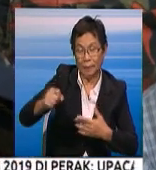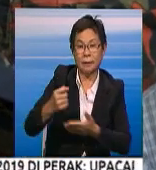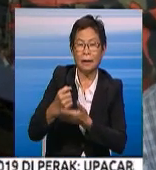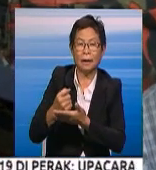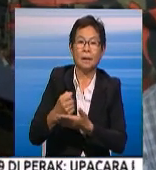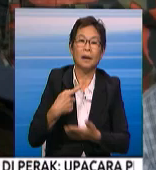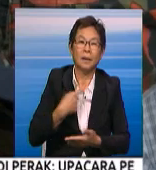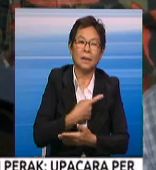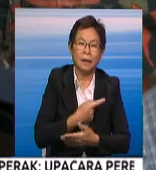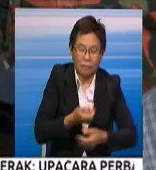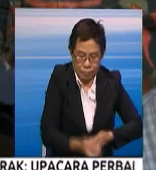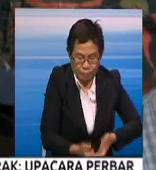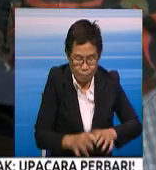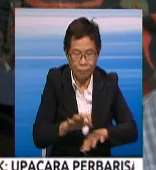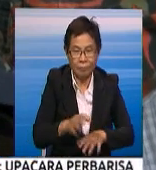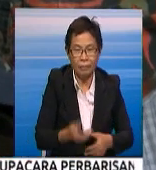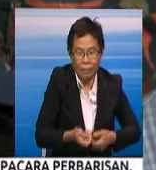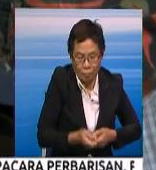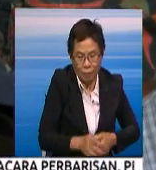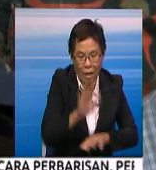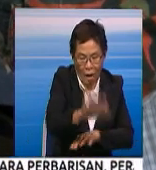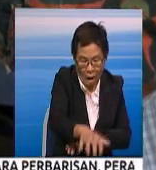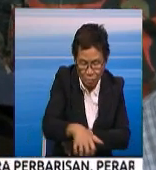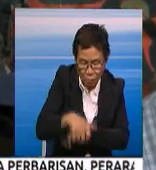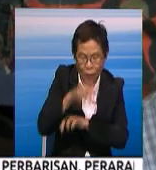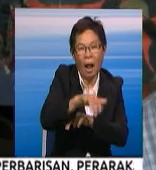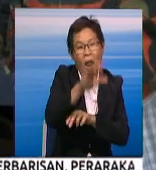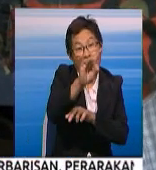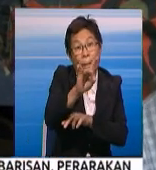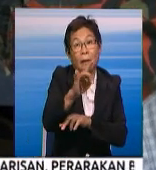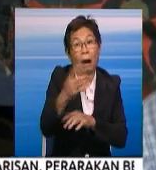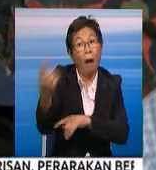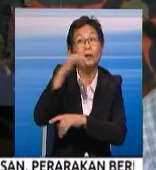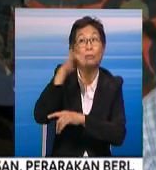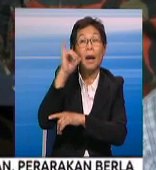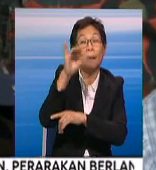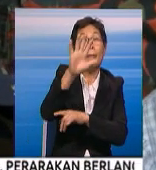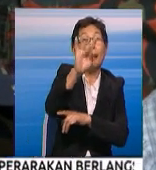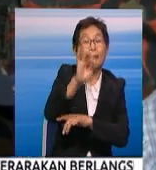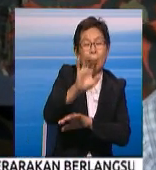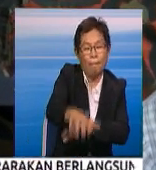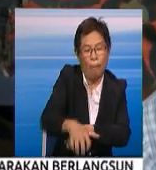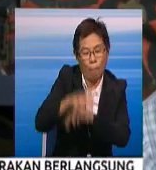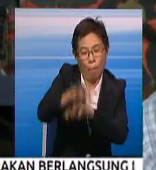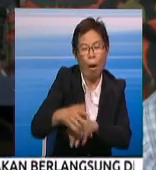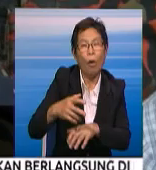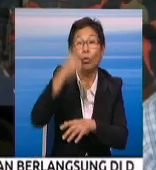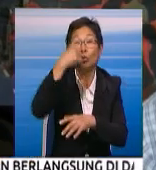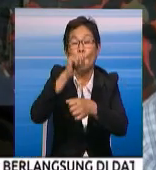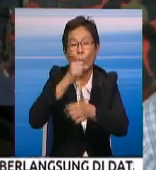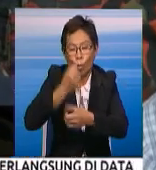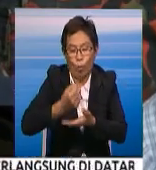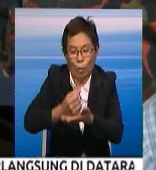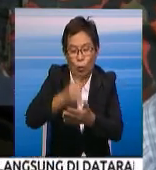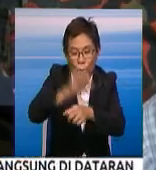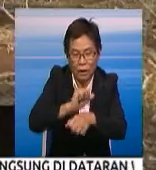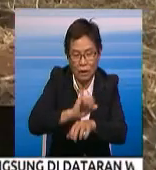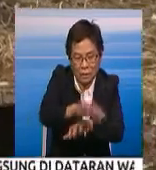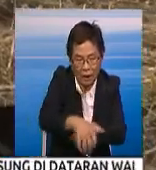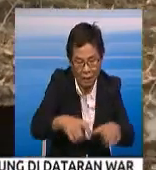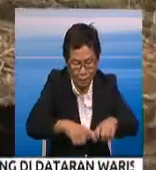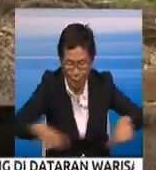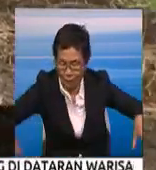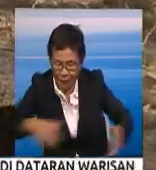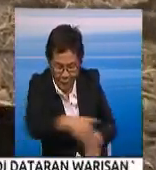Excavator kita ada 8. Sehingga semalam ada 8. Mungkin hari ini bertambah untuk kita bantu membuat kerja-kerja menggali parit lah.